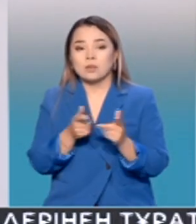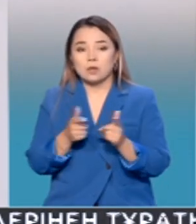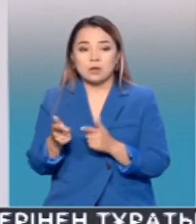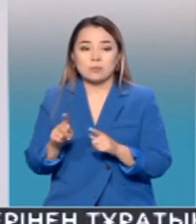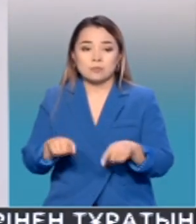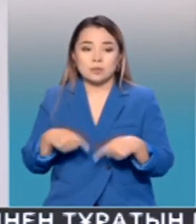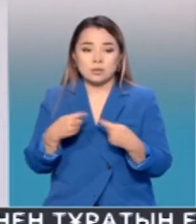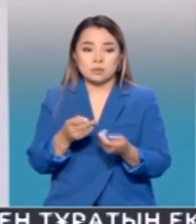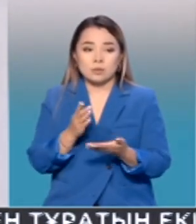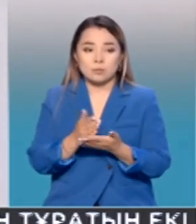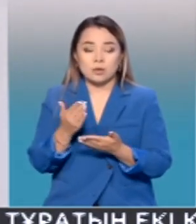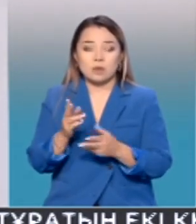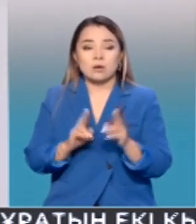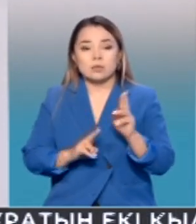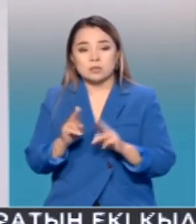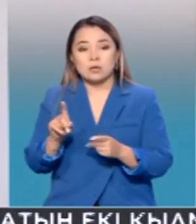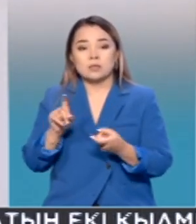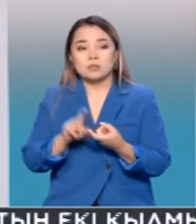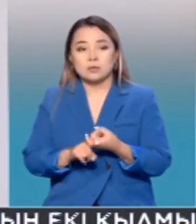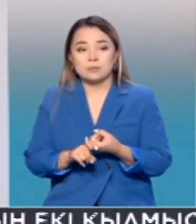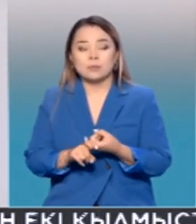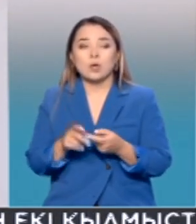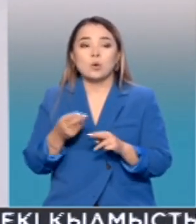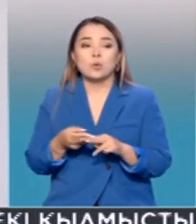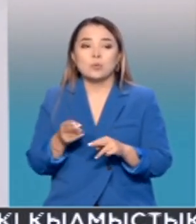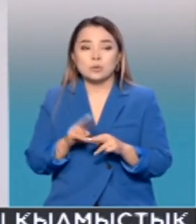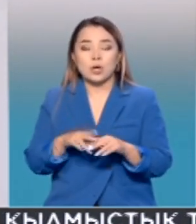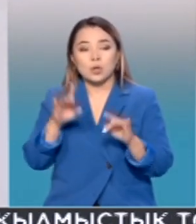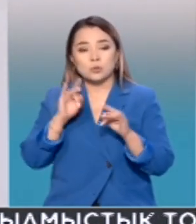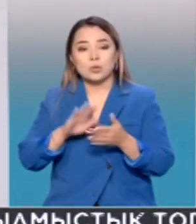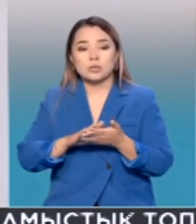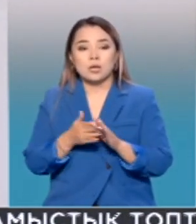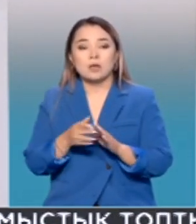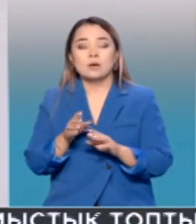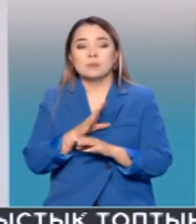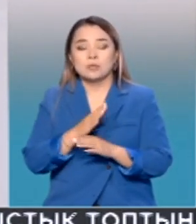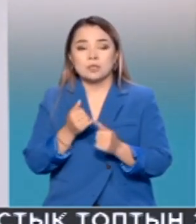беруге, бірақ ереже бойынша жаңа төтенше жағдайды жариялауымыз керек.